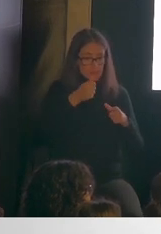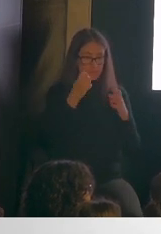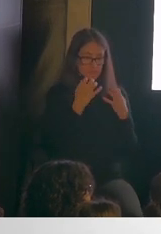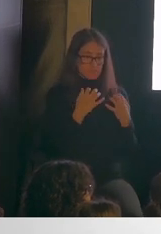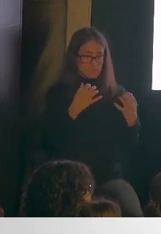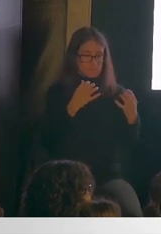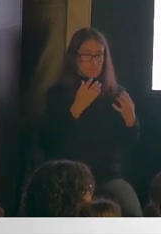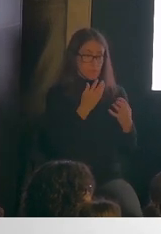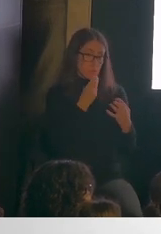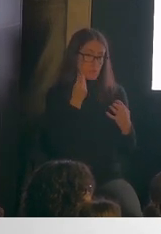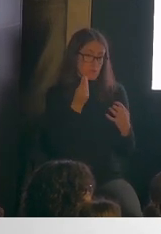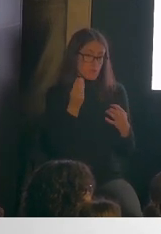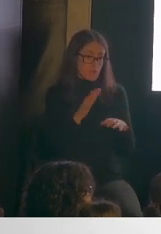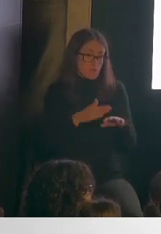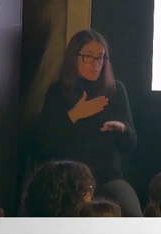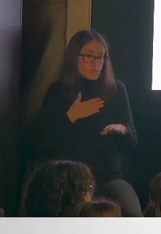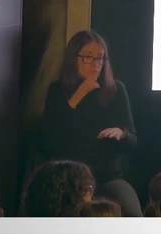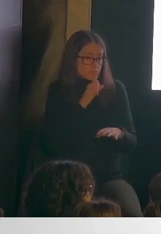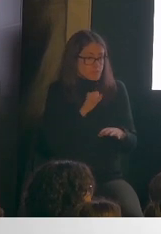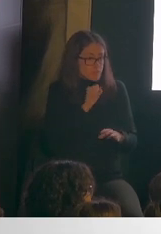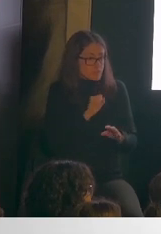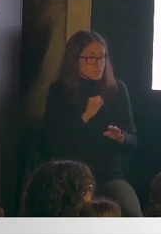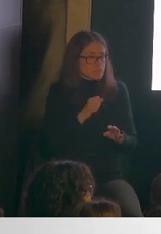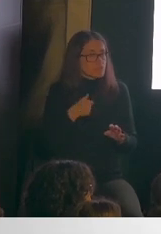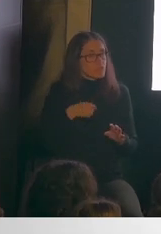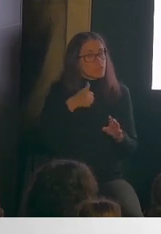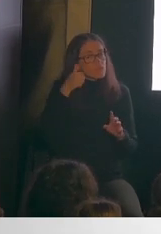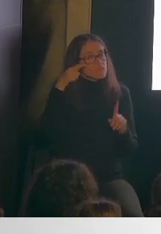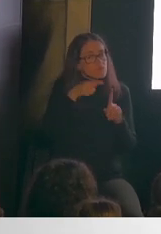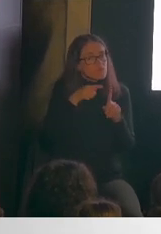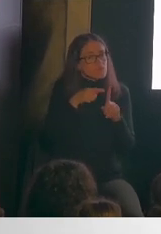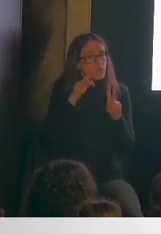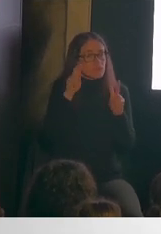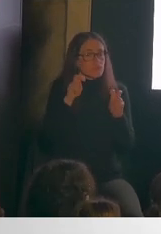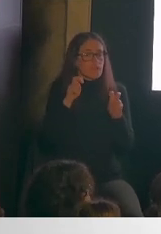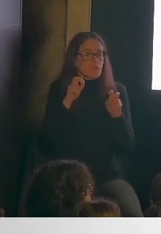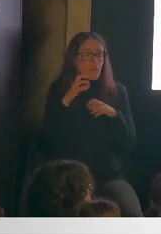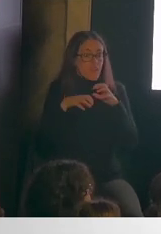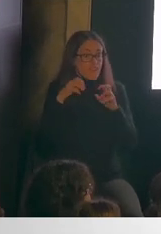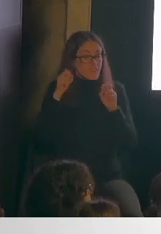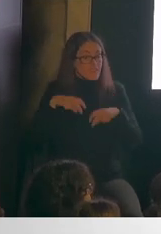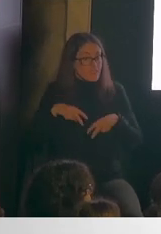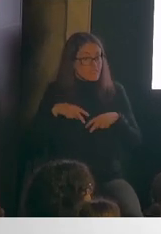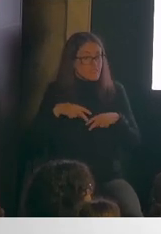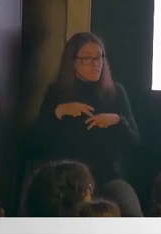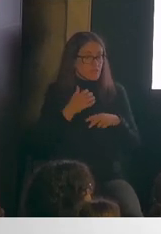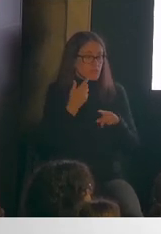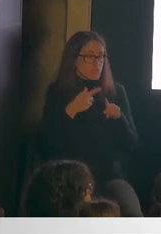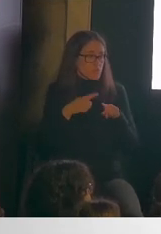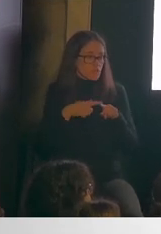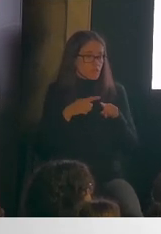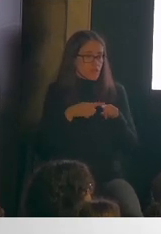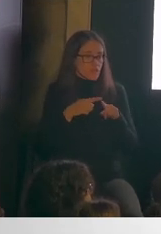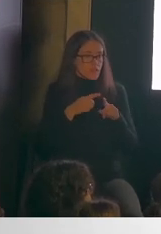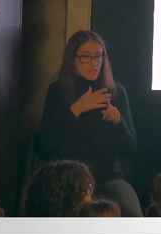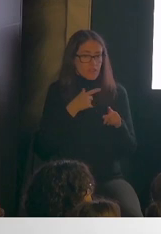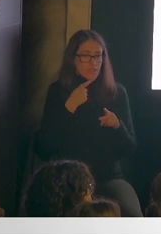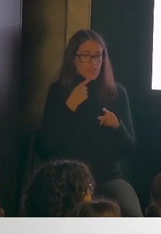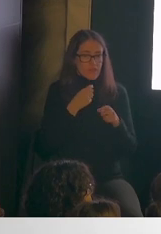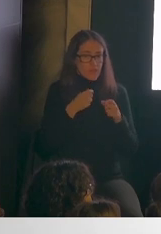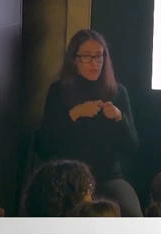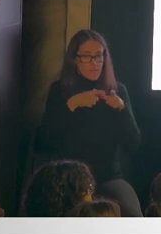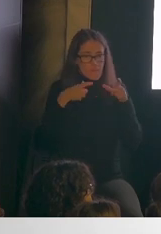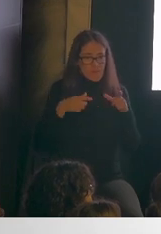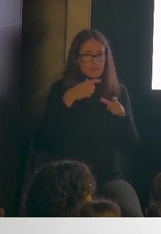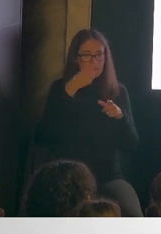per mi genial. Vale? Després jo m'estic centrant molt en el tema vegà perquè bueno, d'aquesta manera doncs, amplies molt més el ventall de la